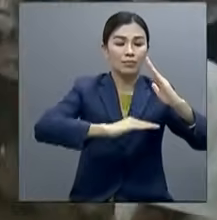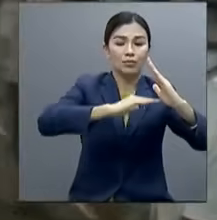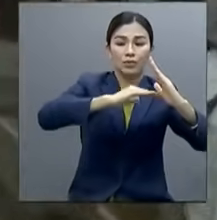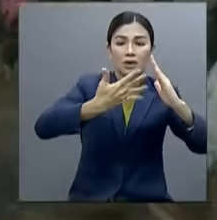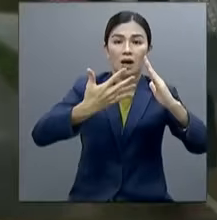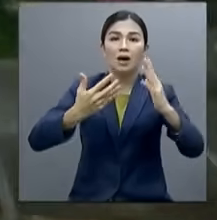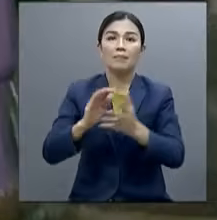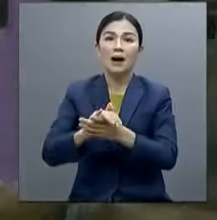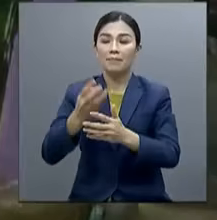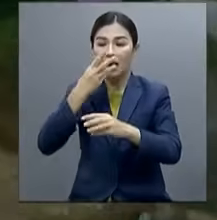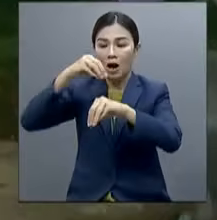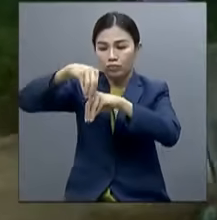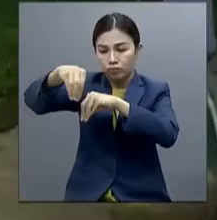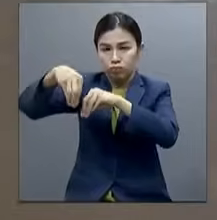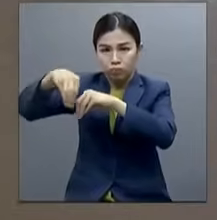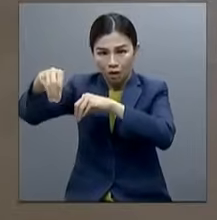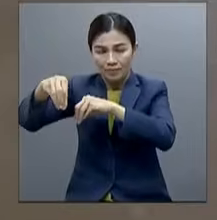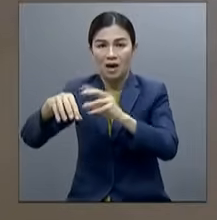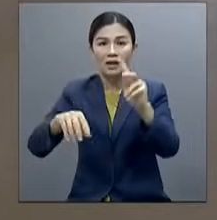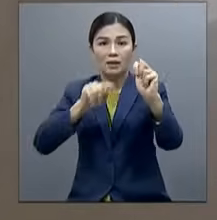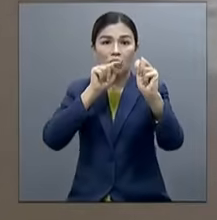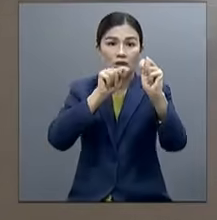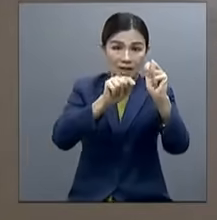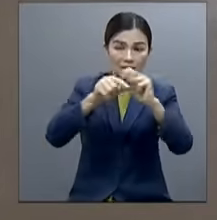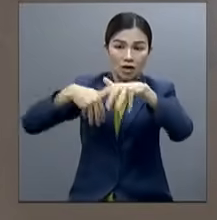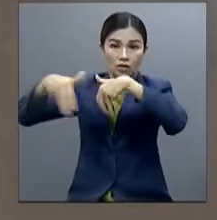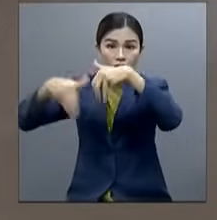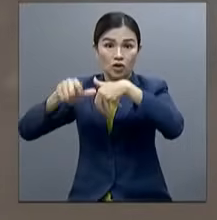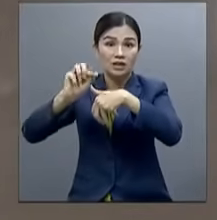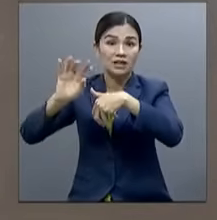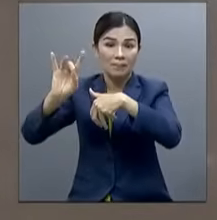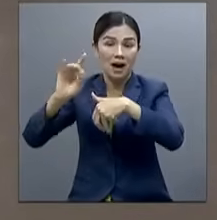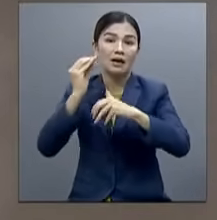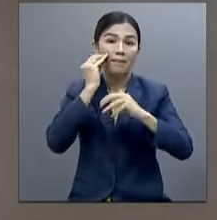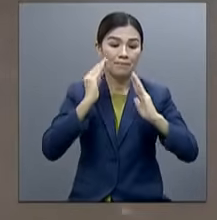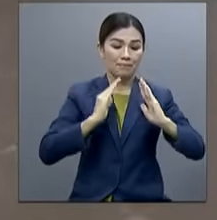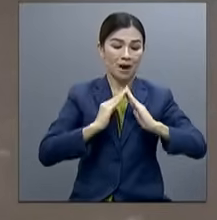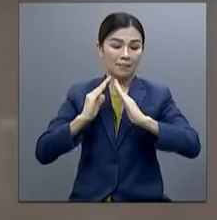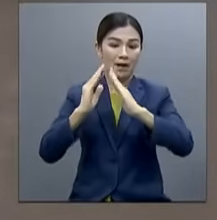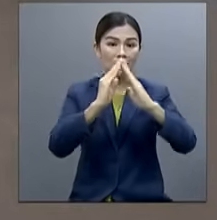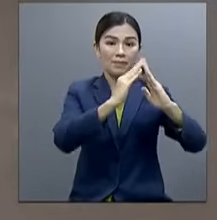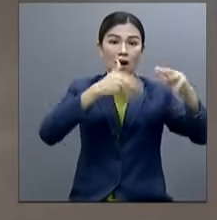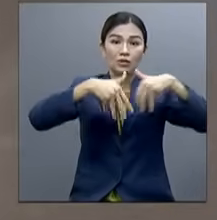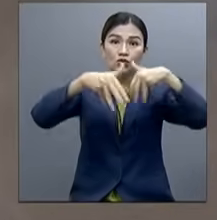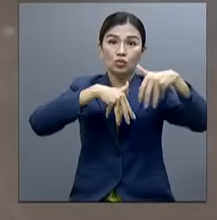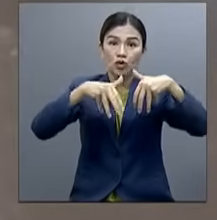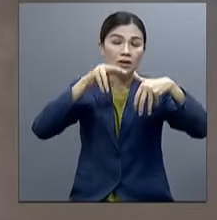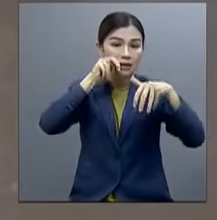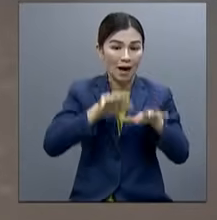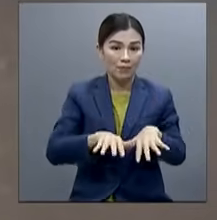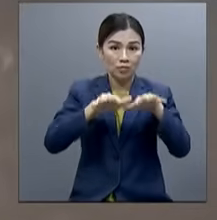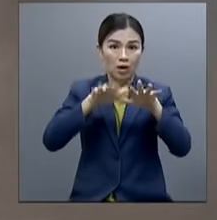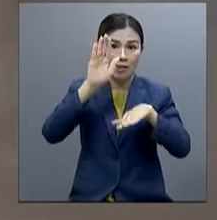ระทบ7ตำบล28หมู่บ้านบ้านเรือนเกษตรกรบ้านเรือนราษฎรได้รับความเสียหายเบื้องต้นประม